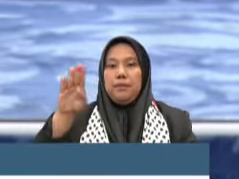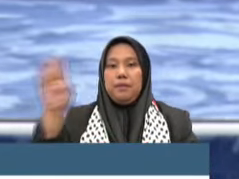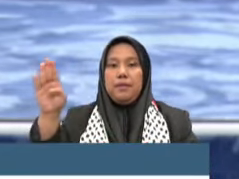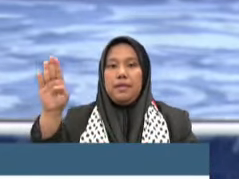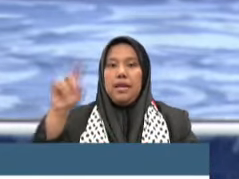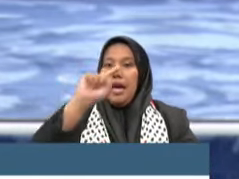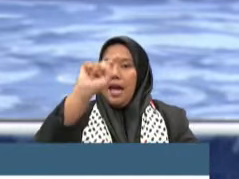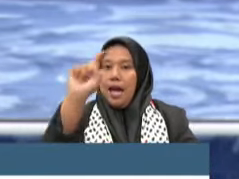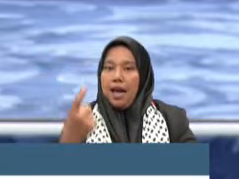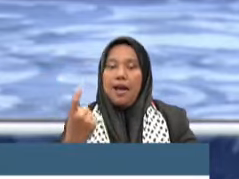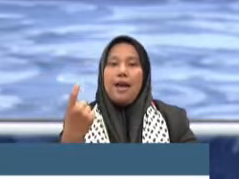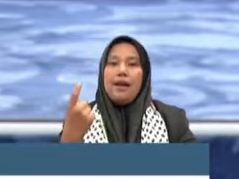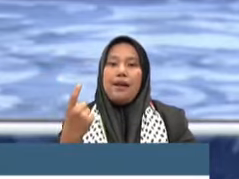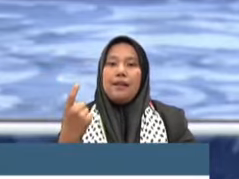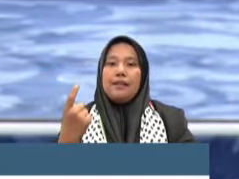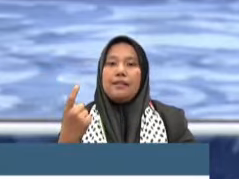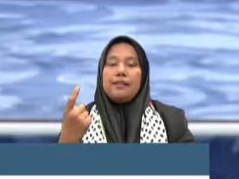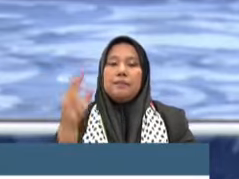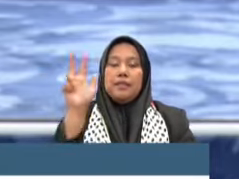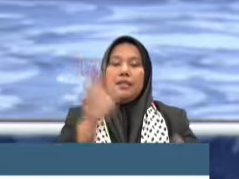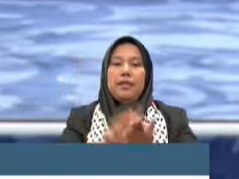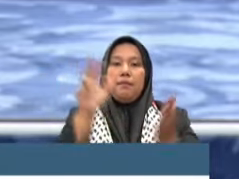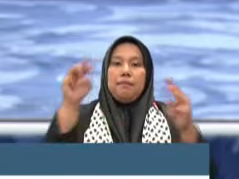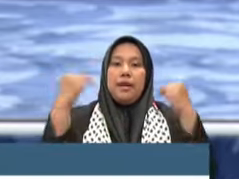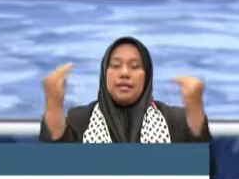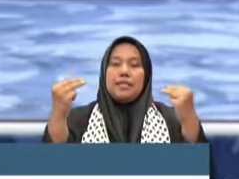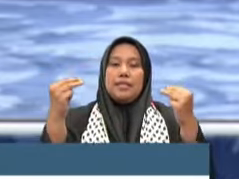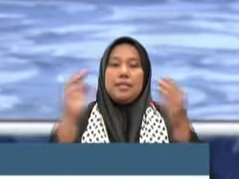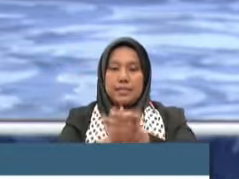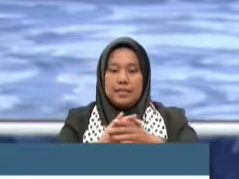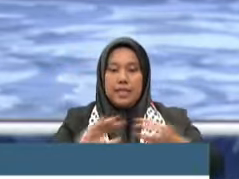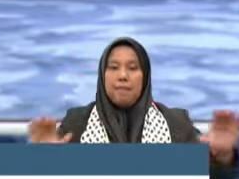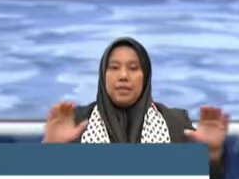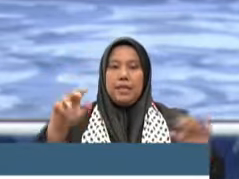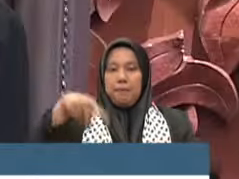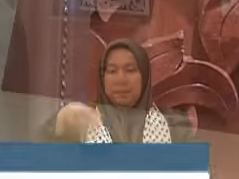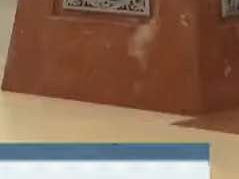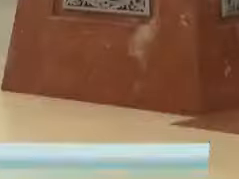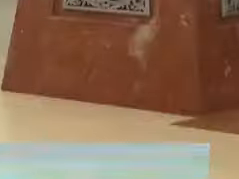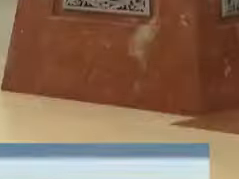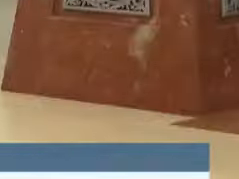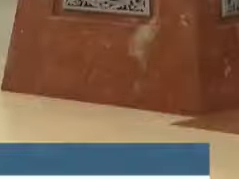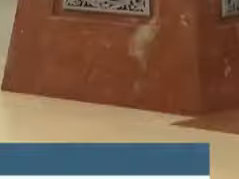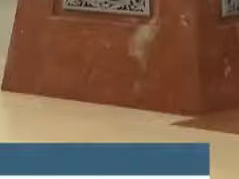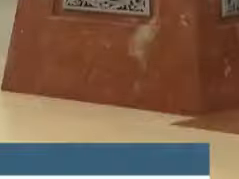keputusan Majlis Keselamatan PBB.